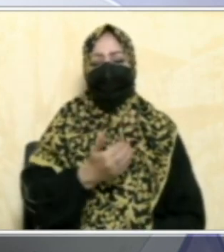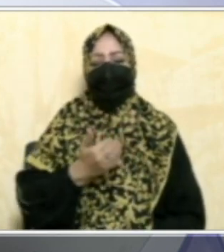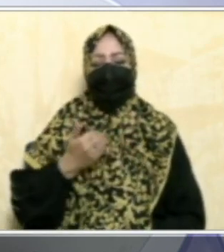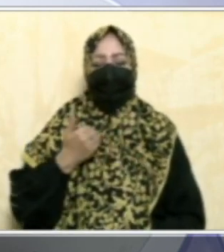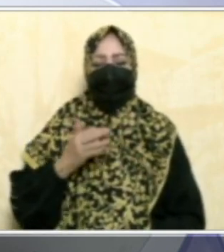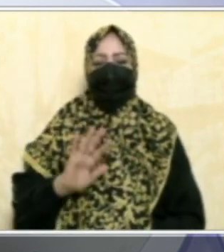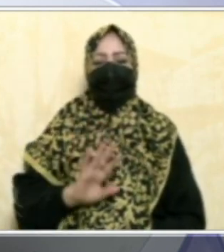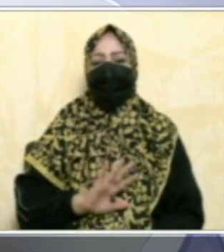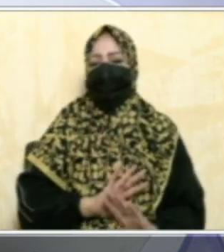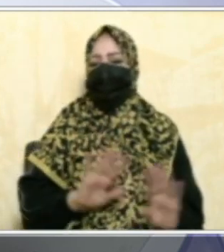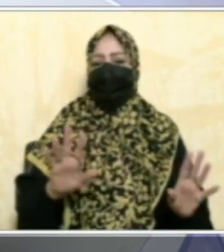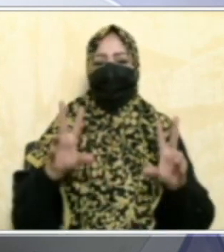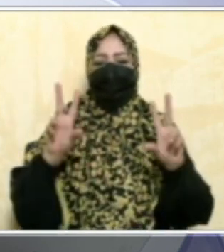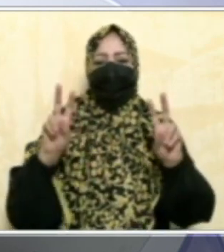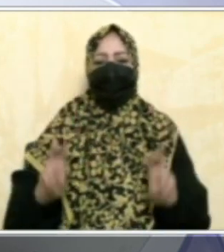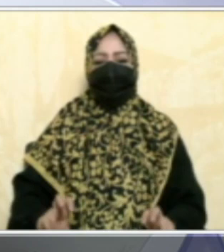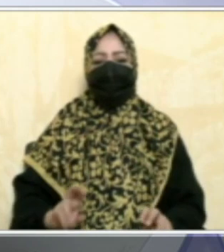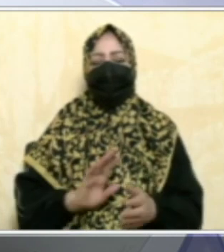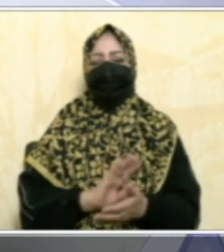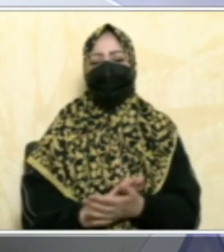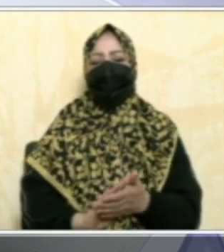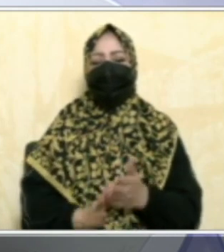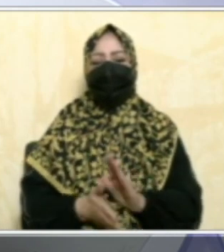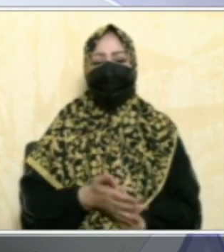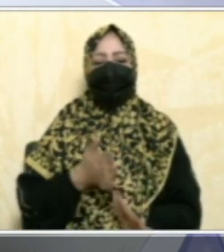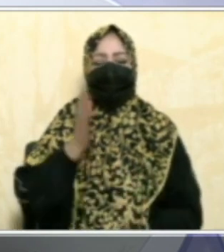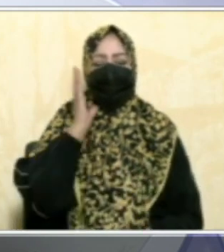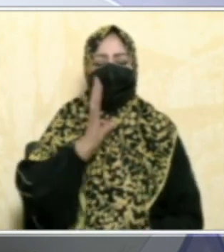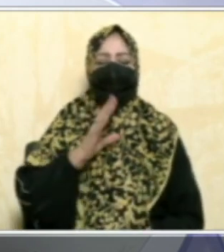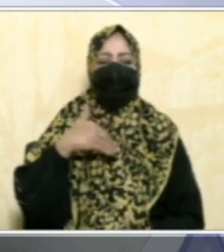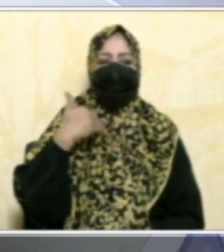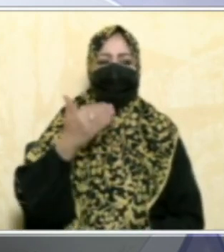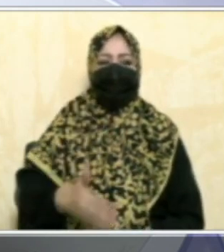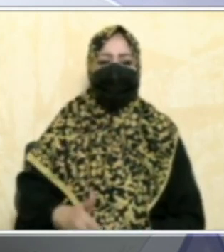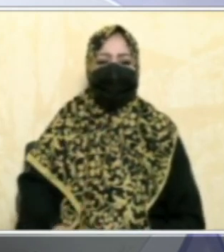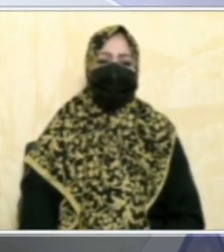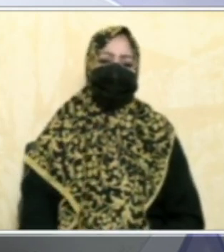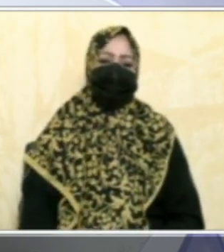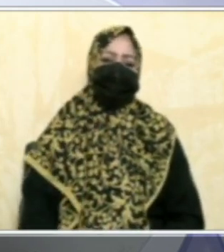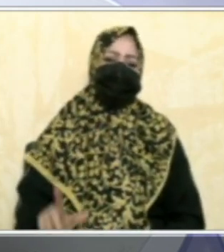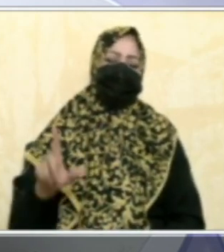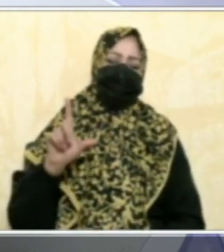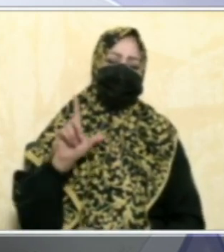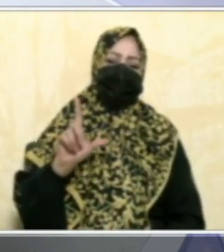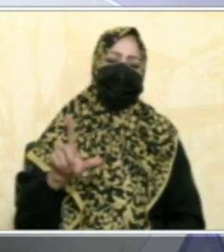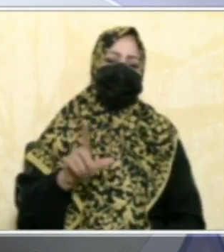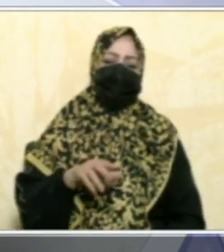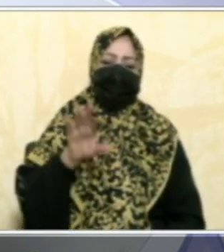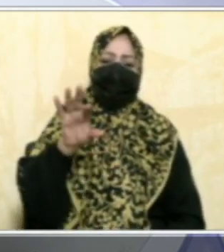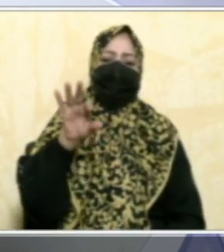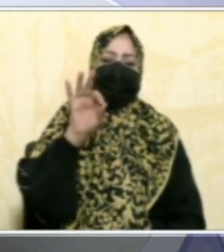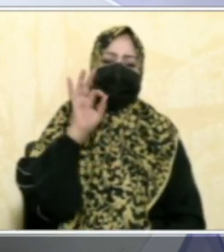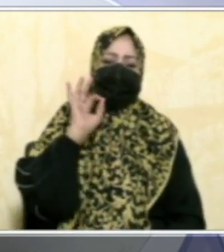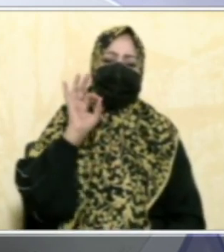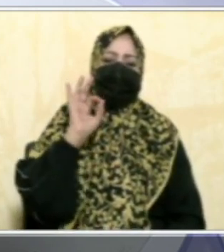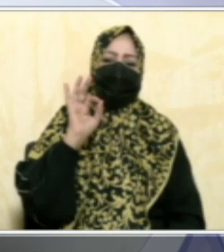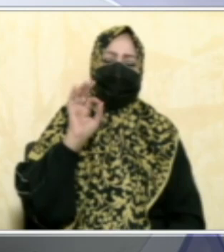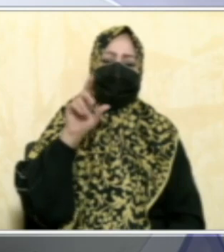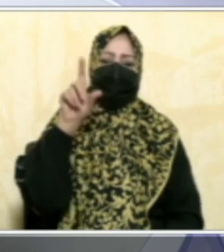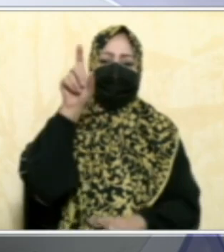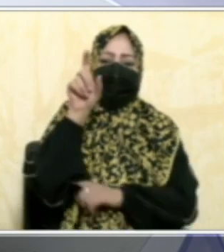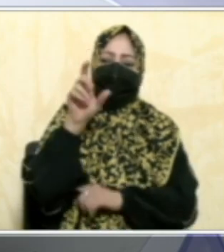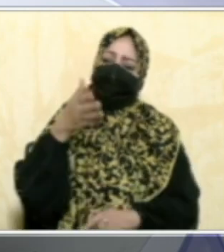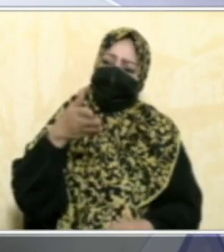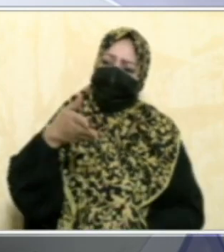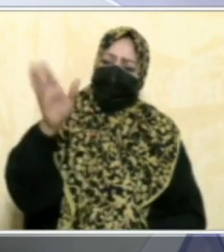هذا الوقت، ولك أن تختار أن تصلي خارج المسجد، برا من المسجد تصلي ركعتي الفجر ثم